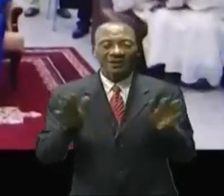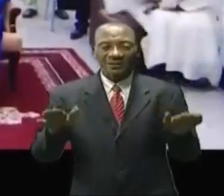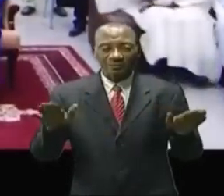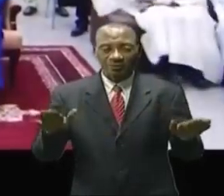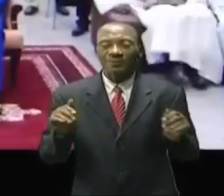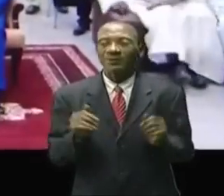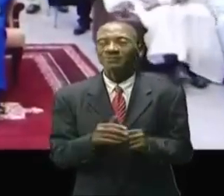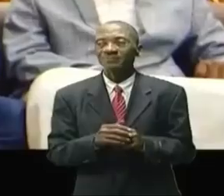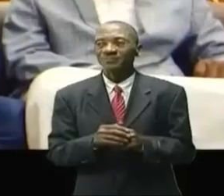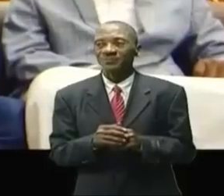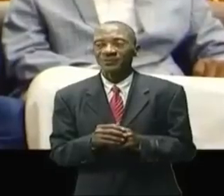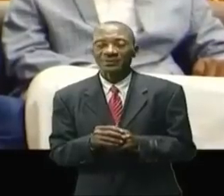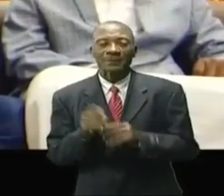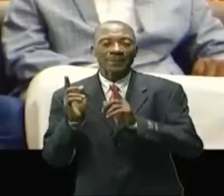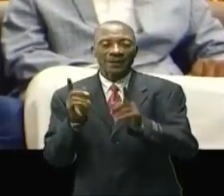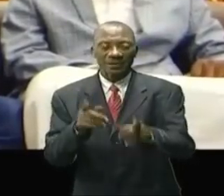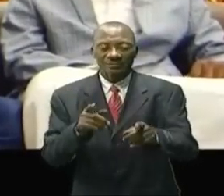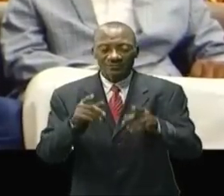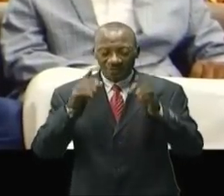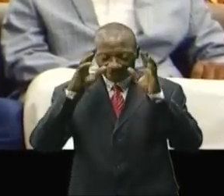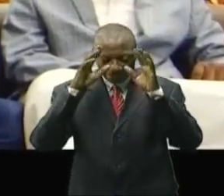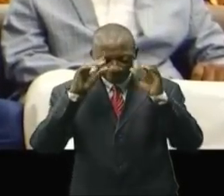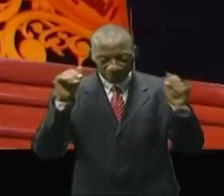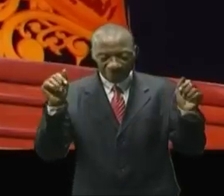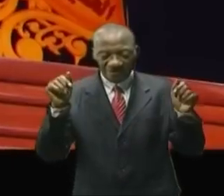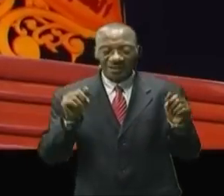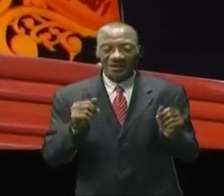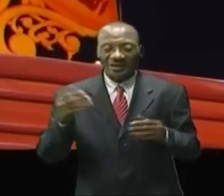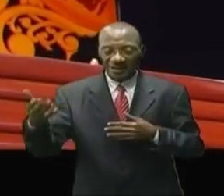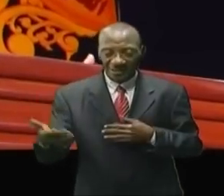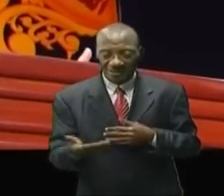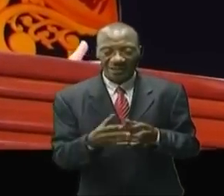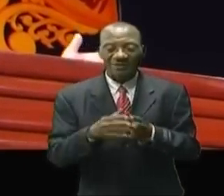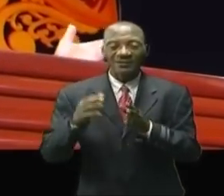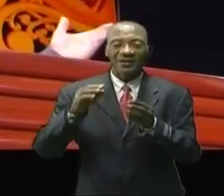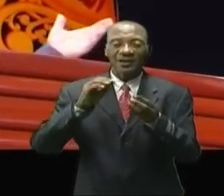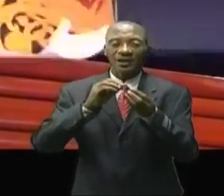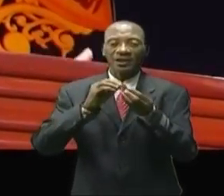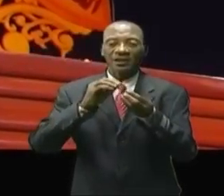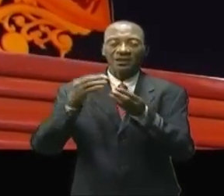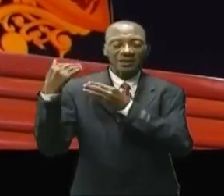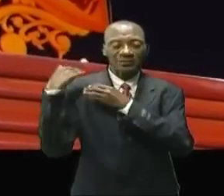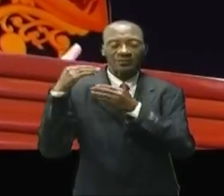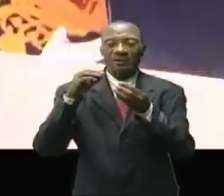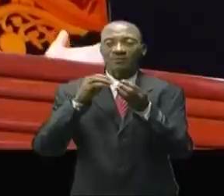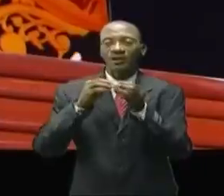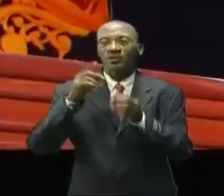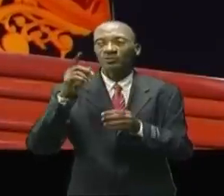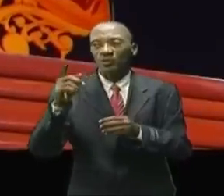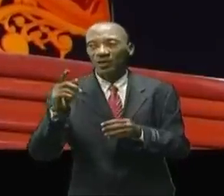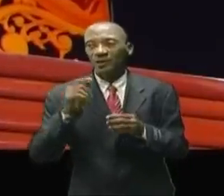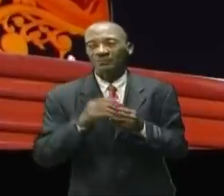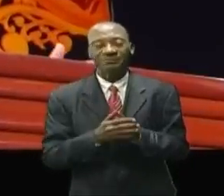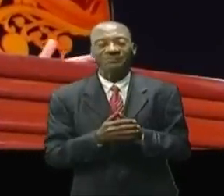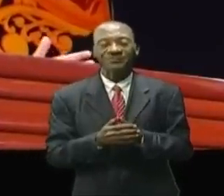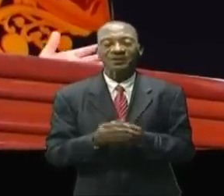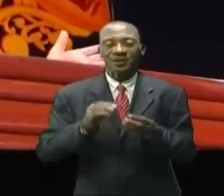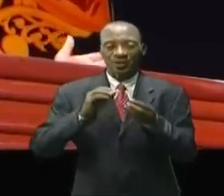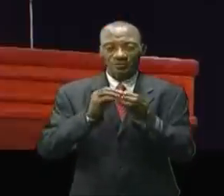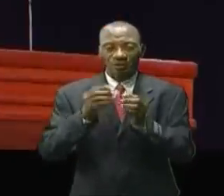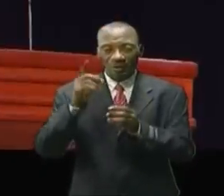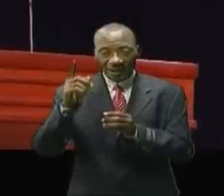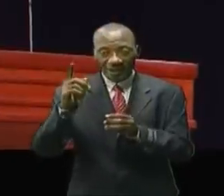communauté islamique en République démocratique du Congo. Après les mots de bienvenue prononcés par l'imam Abdallah